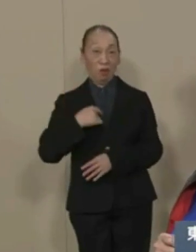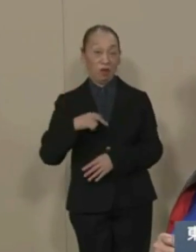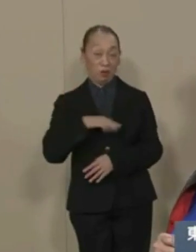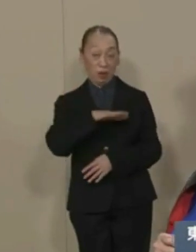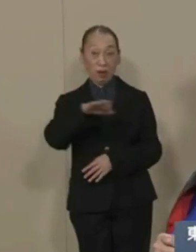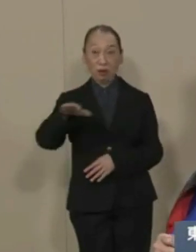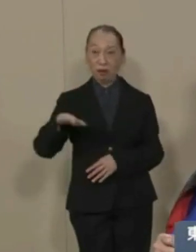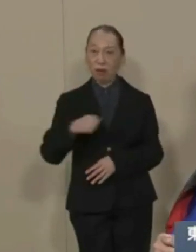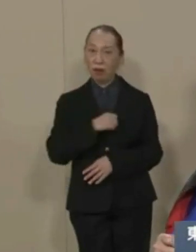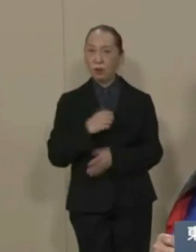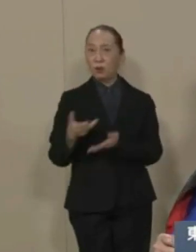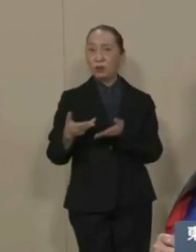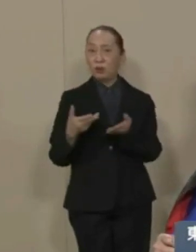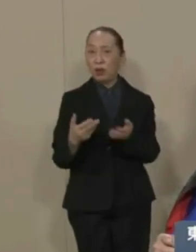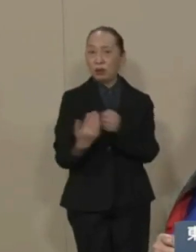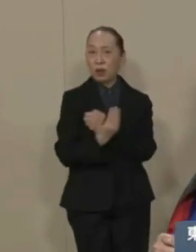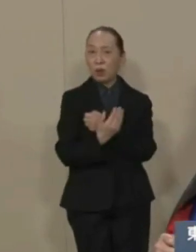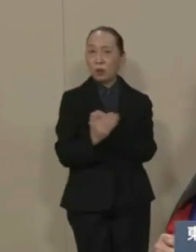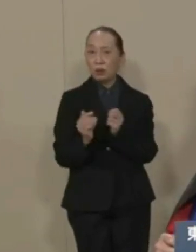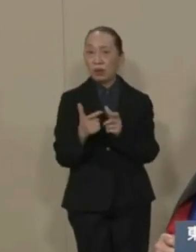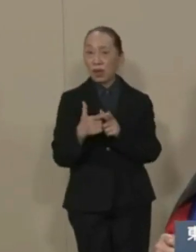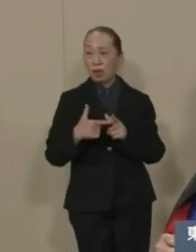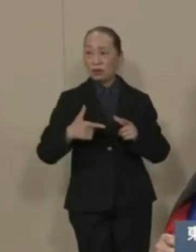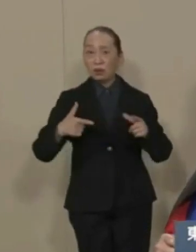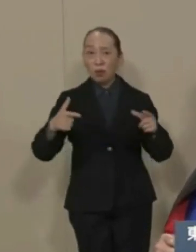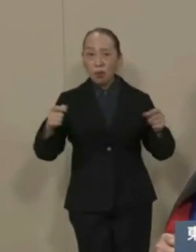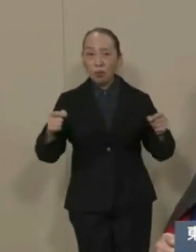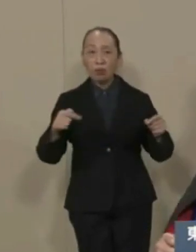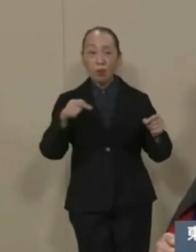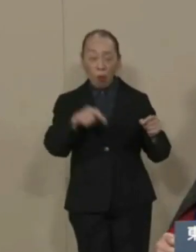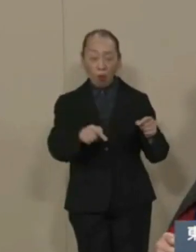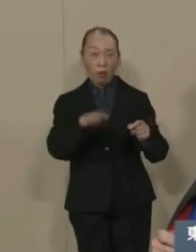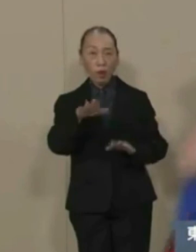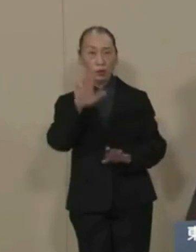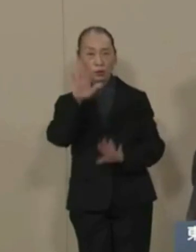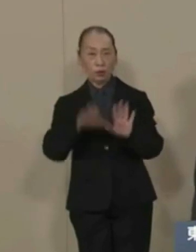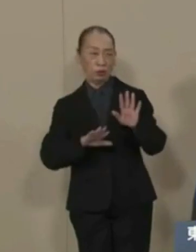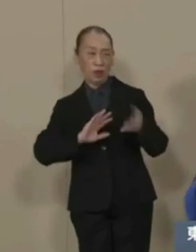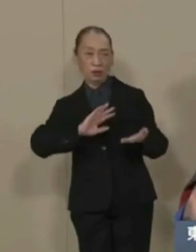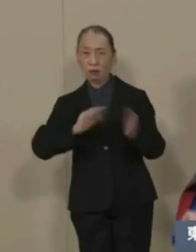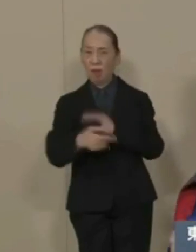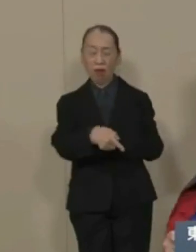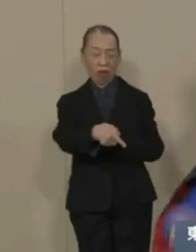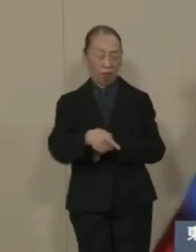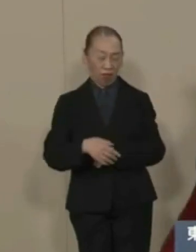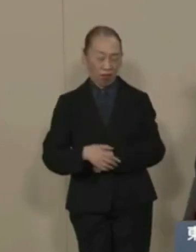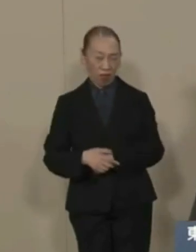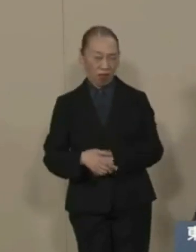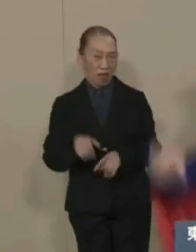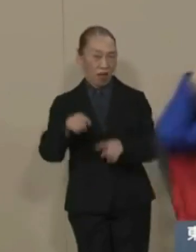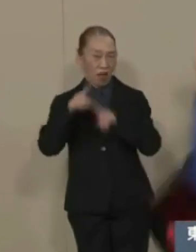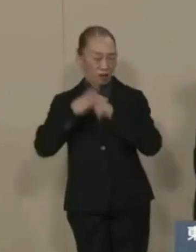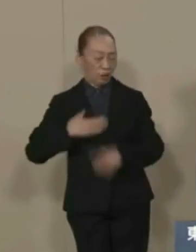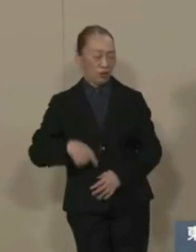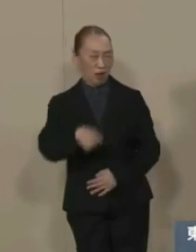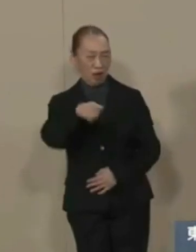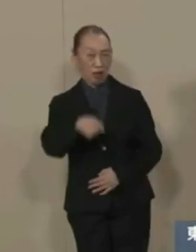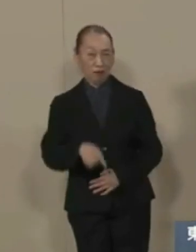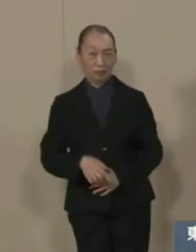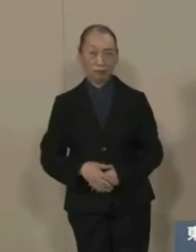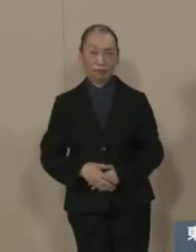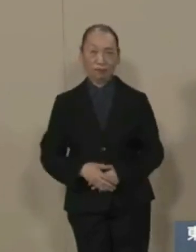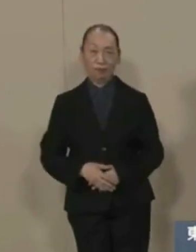命かけて守ったよおおおこんな国に仕上がってハ著シャッター